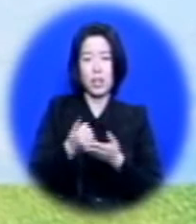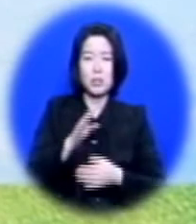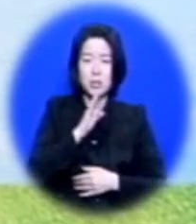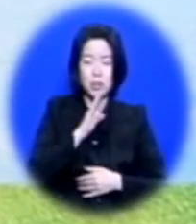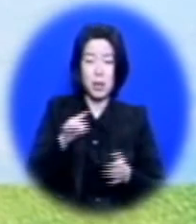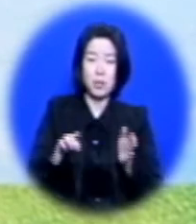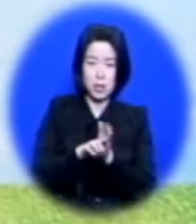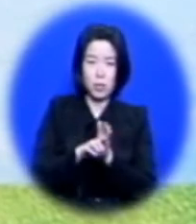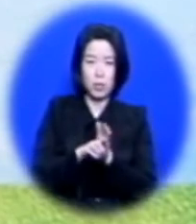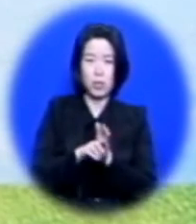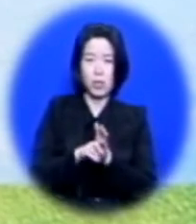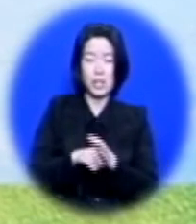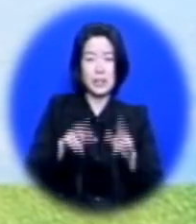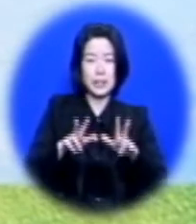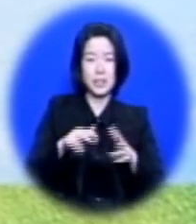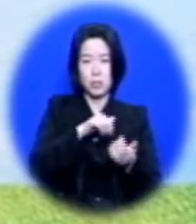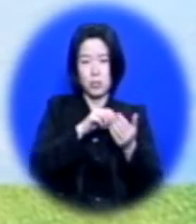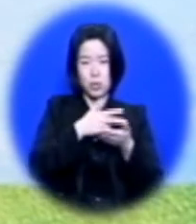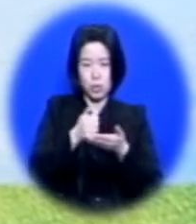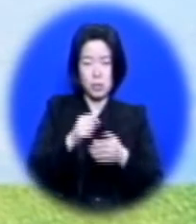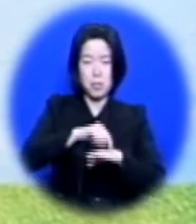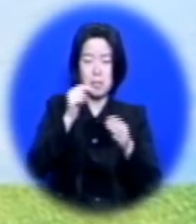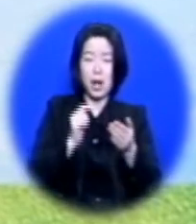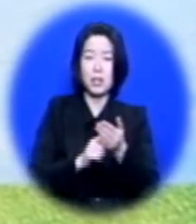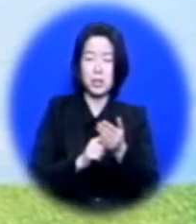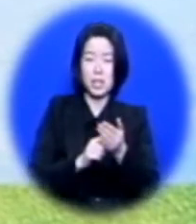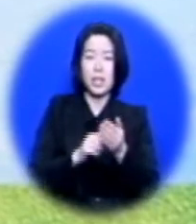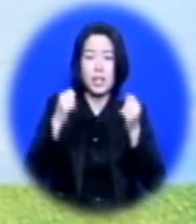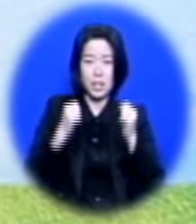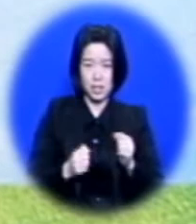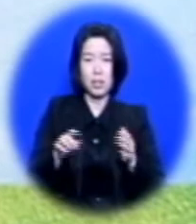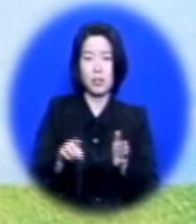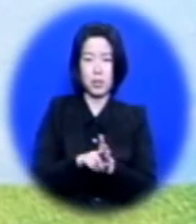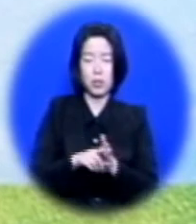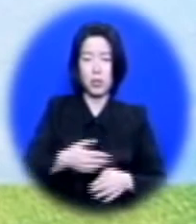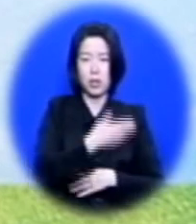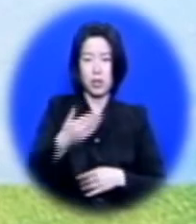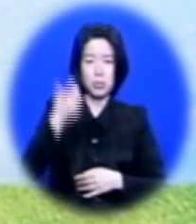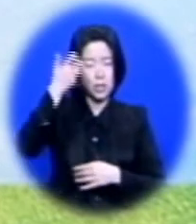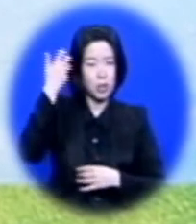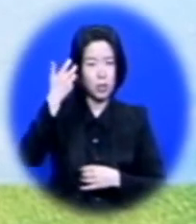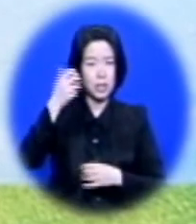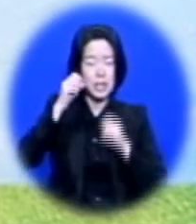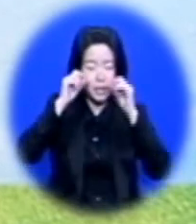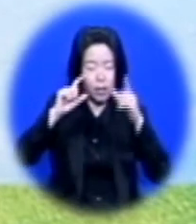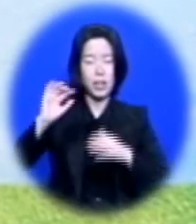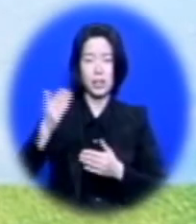믿으시고 지금 주님의 마음에 계신 걸 믿으시고 여러분의 영혼이 깨어나야